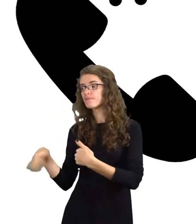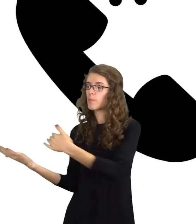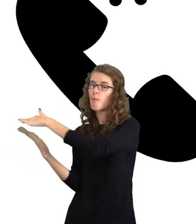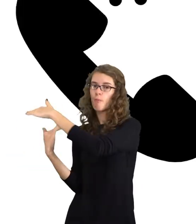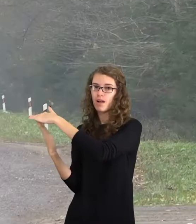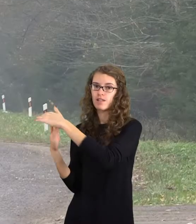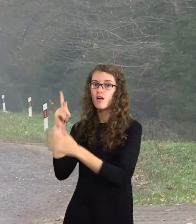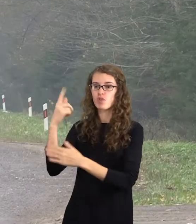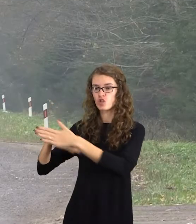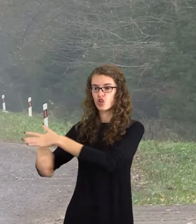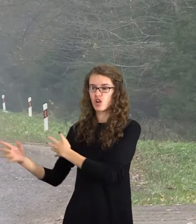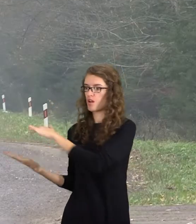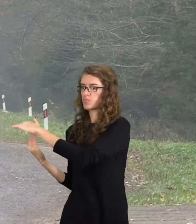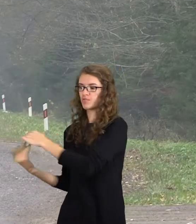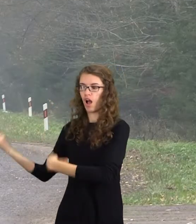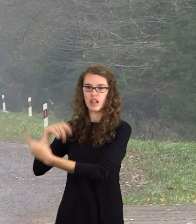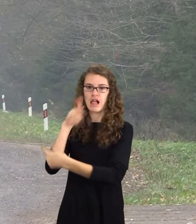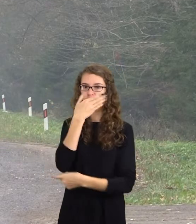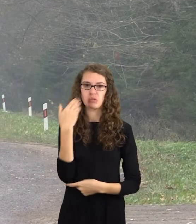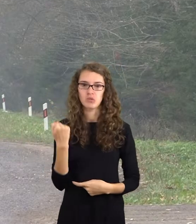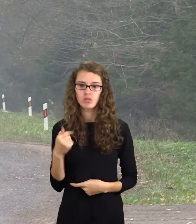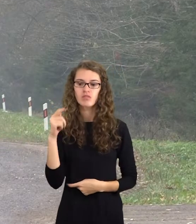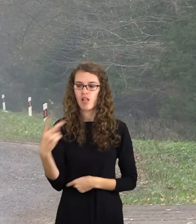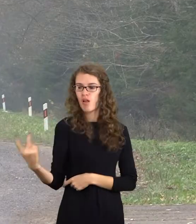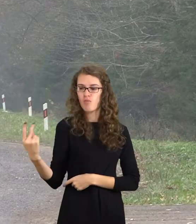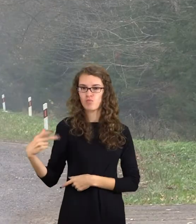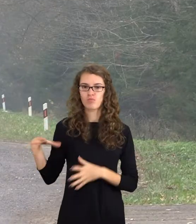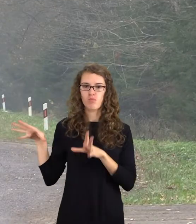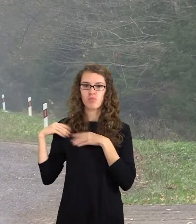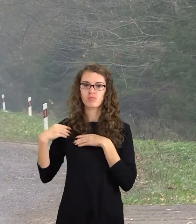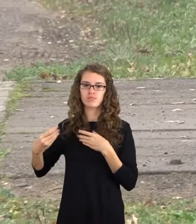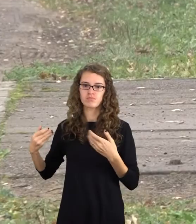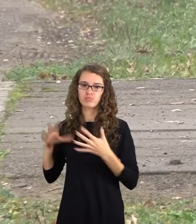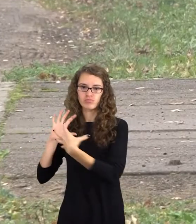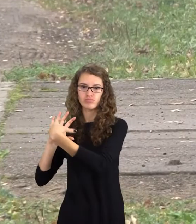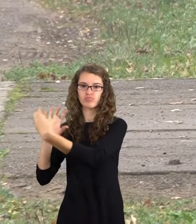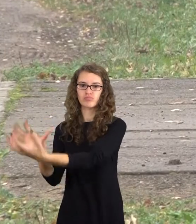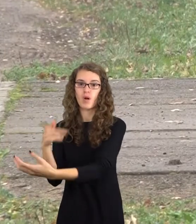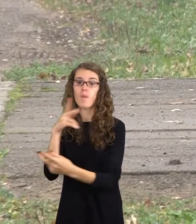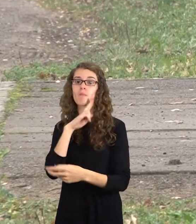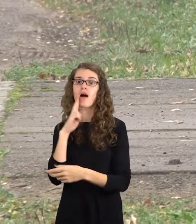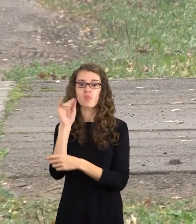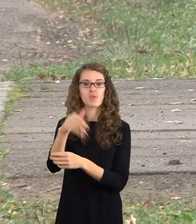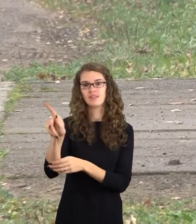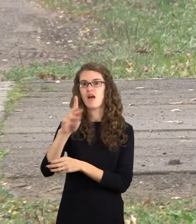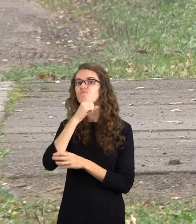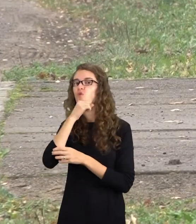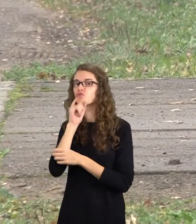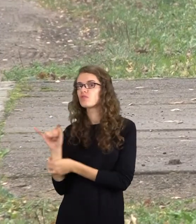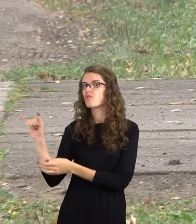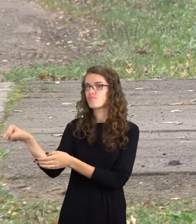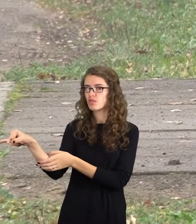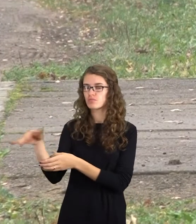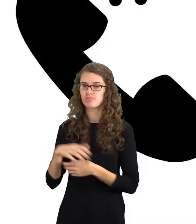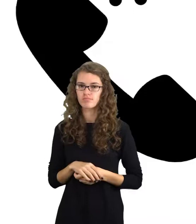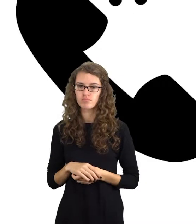vaikai nebegrįžo. Kaip ten bebūtų, be du berniukai namo parsigavo vieni. Tiesa, ne pas mamą, o pas močiutę, kuri gyvena gretimoje